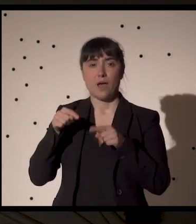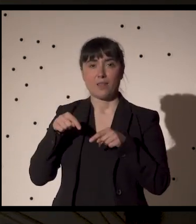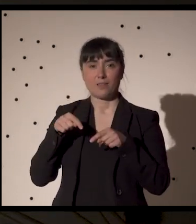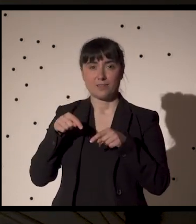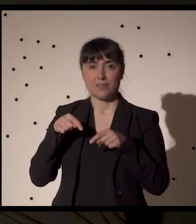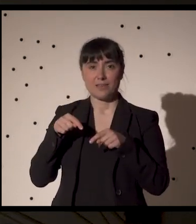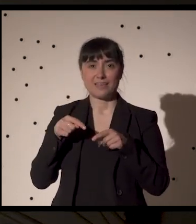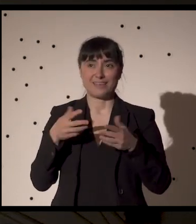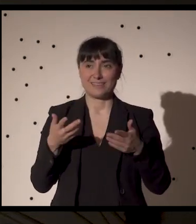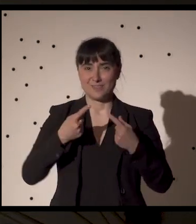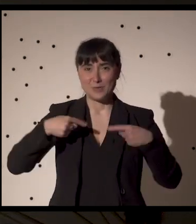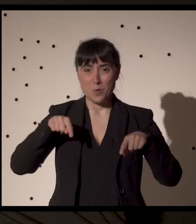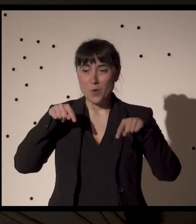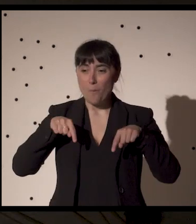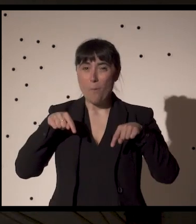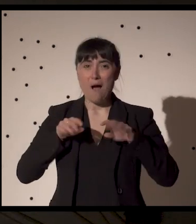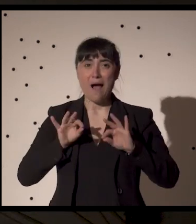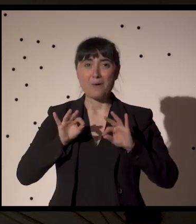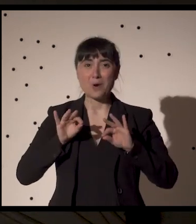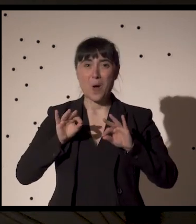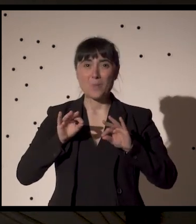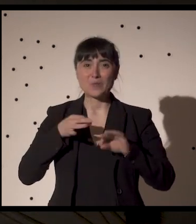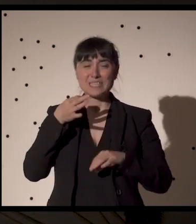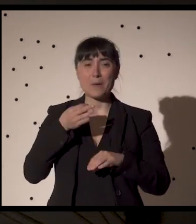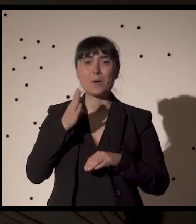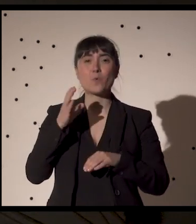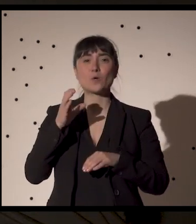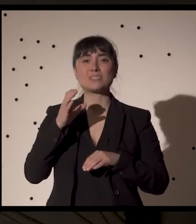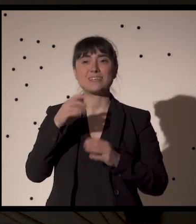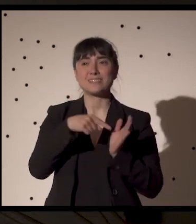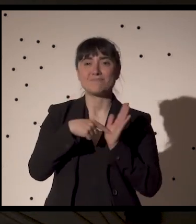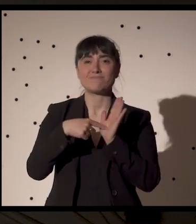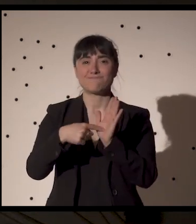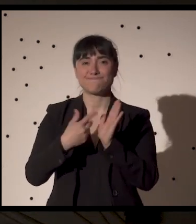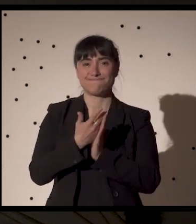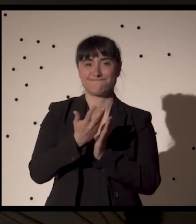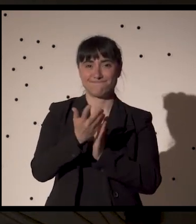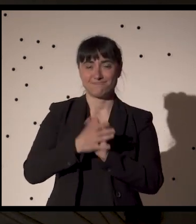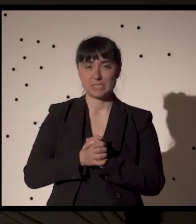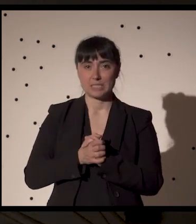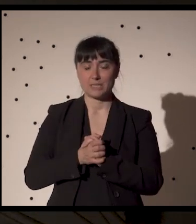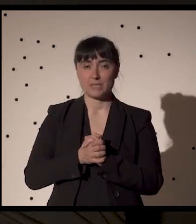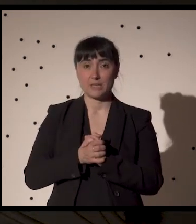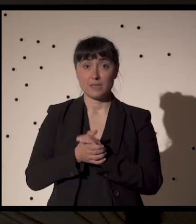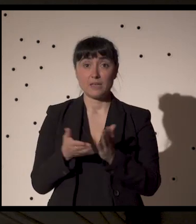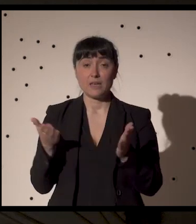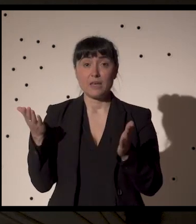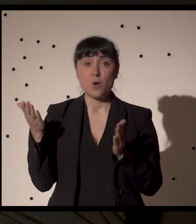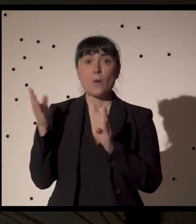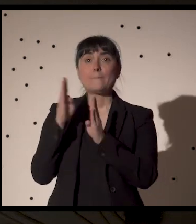bellissimo Teatro della nostra città perché è stata allestita una biblioteca con